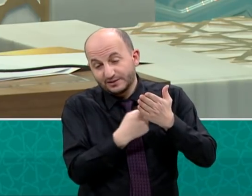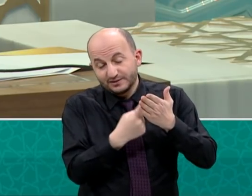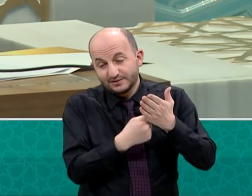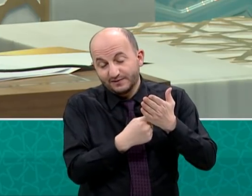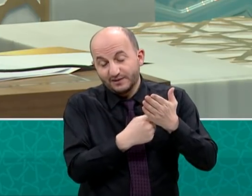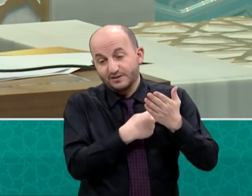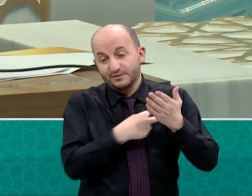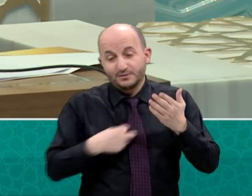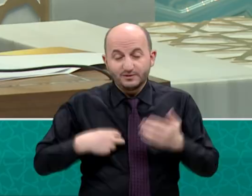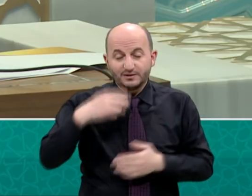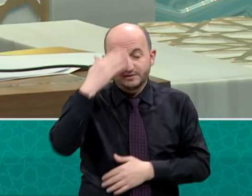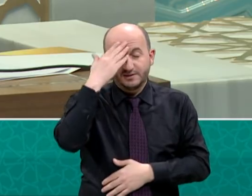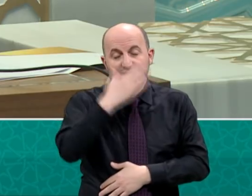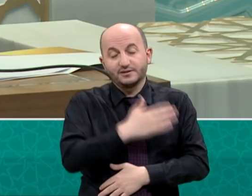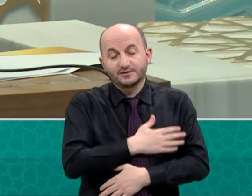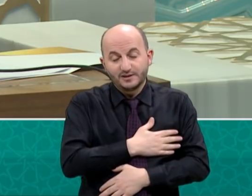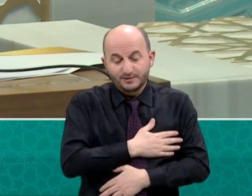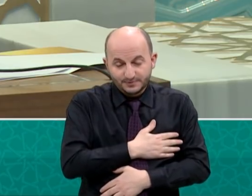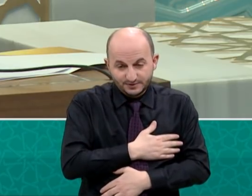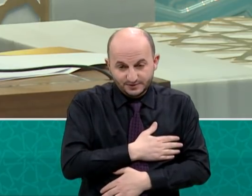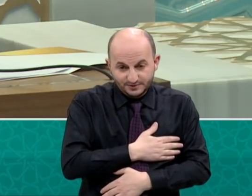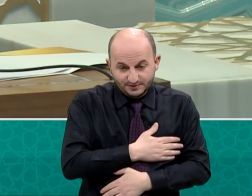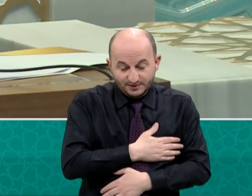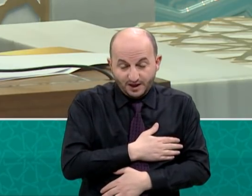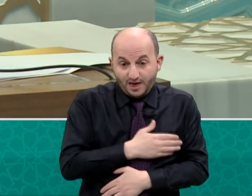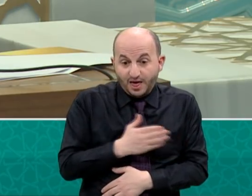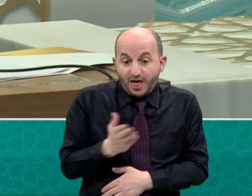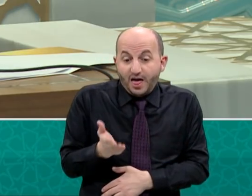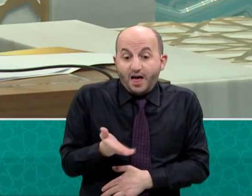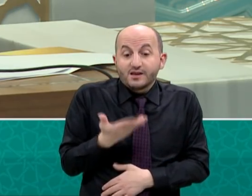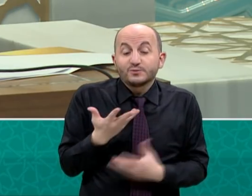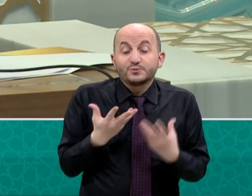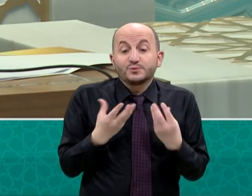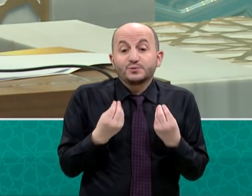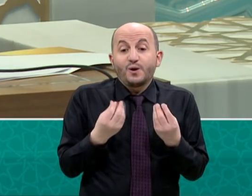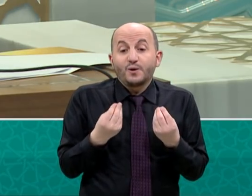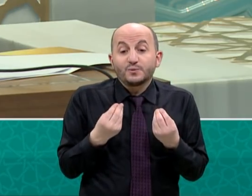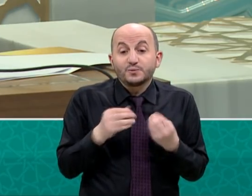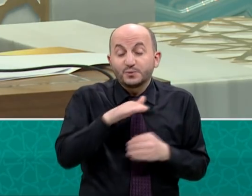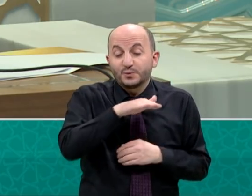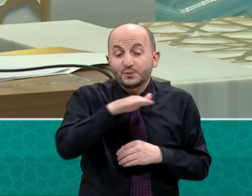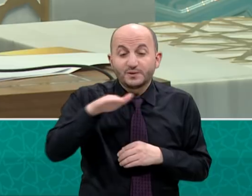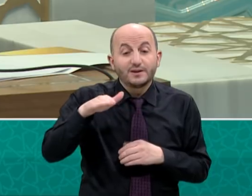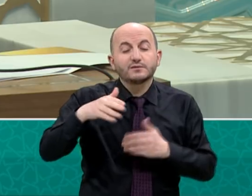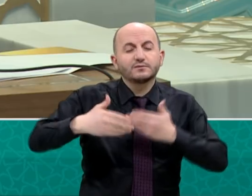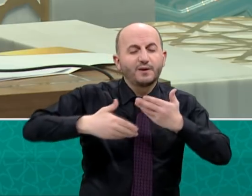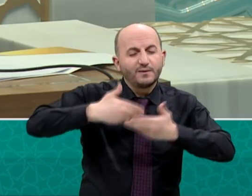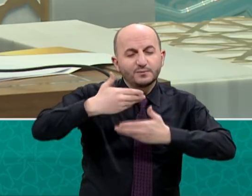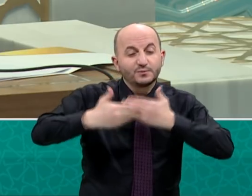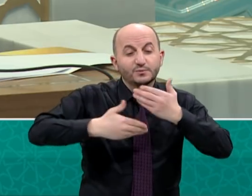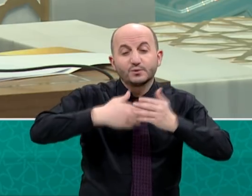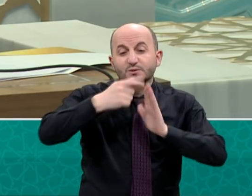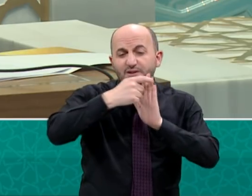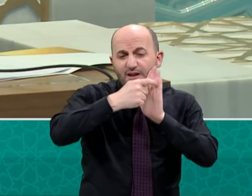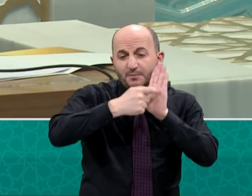ve Resulullah sallallahu aleyhi ve sellemin en çok üzerinde durmuş olduğu